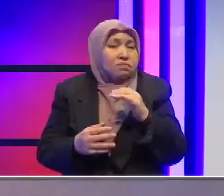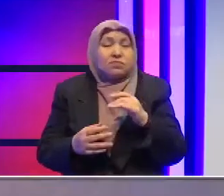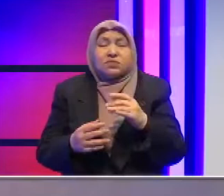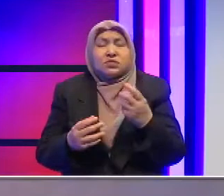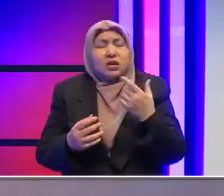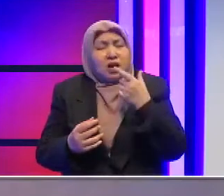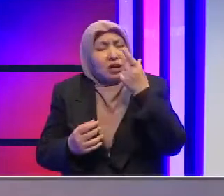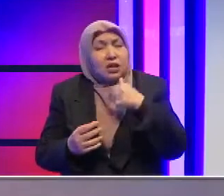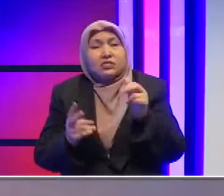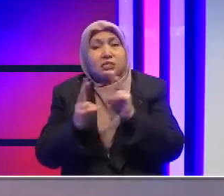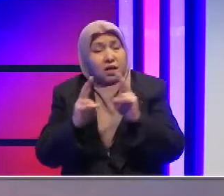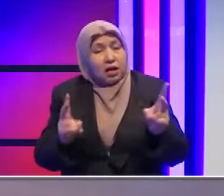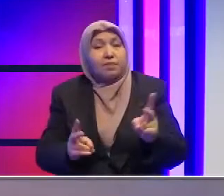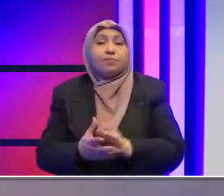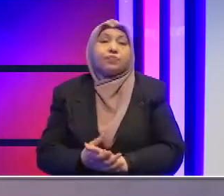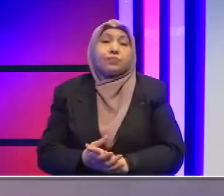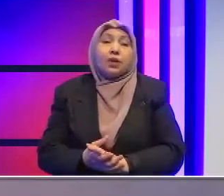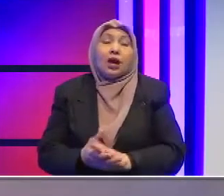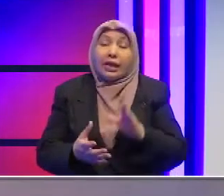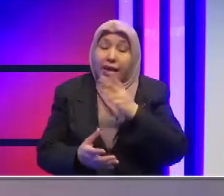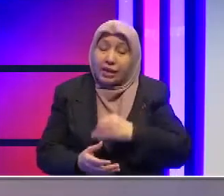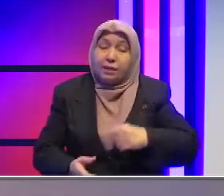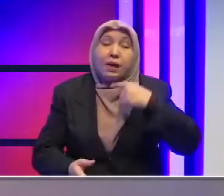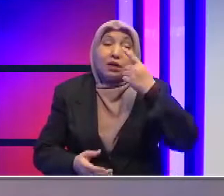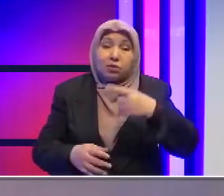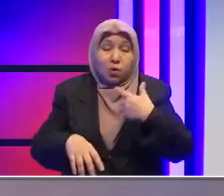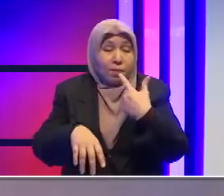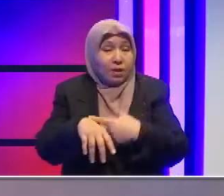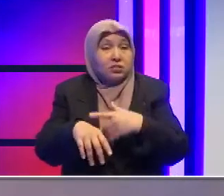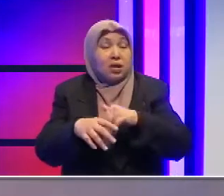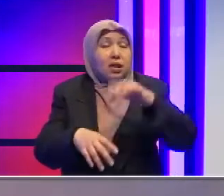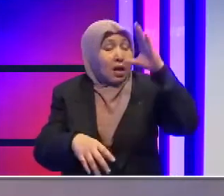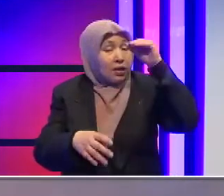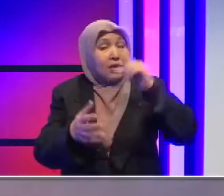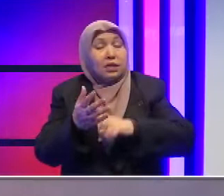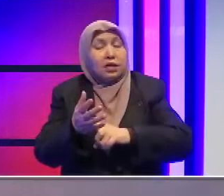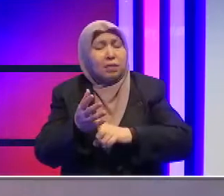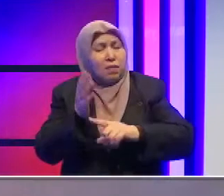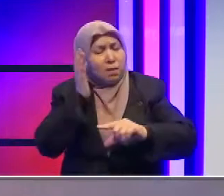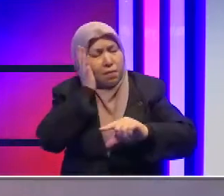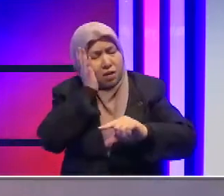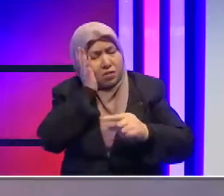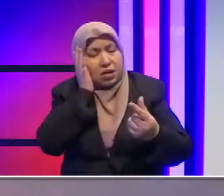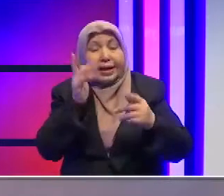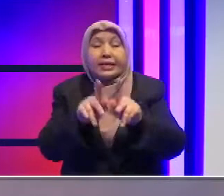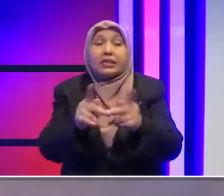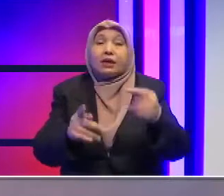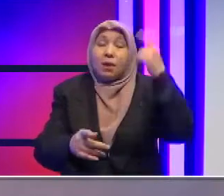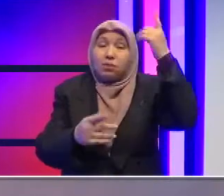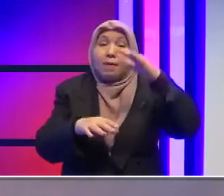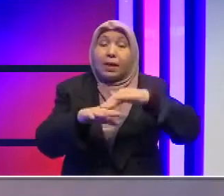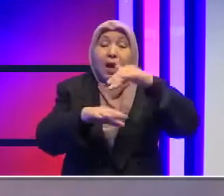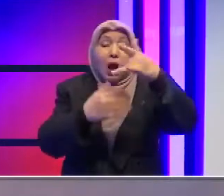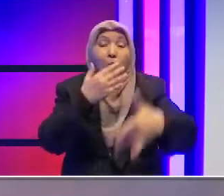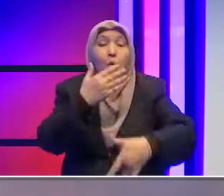wa akhiruha wafahu hatmul maqadiri. Dia kata saat si lelaki ini membaca akan kitab Allah pada awal